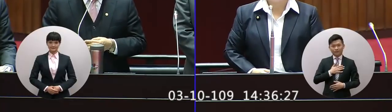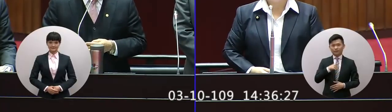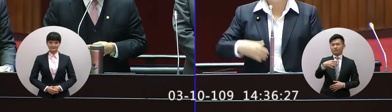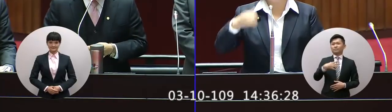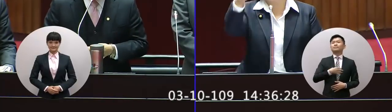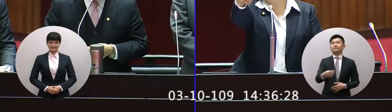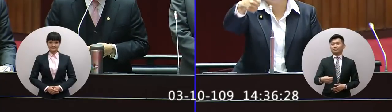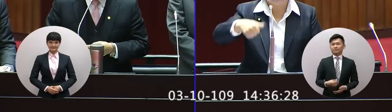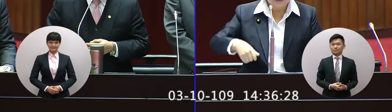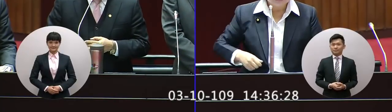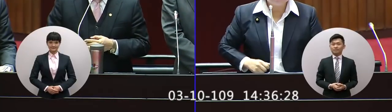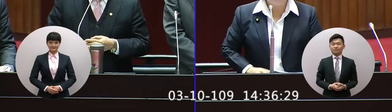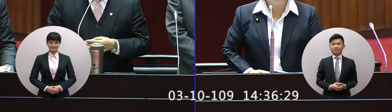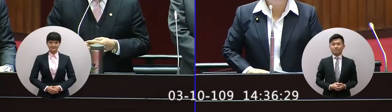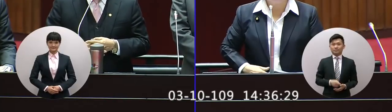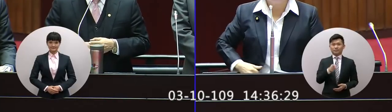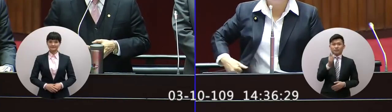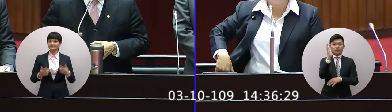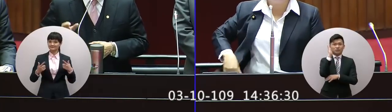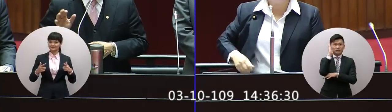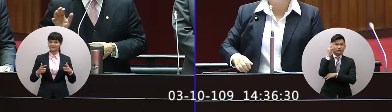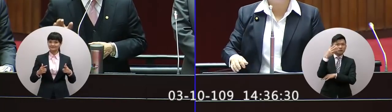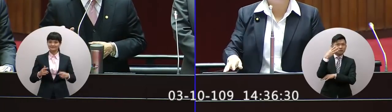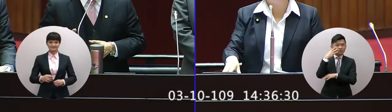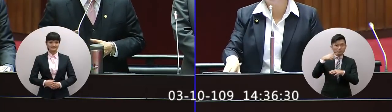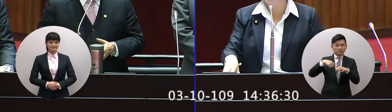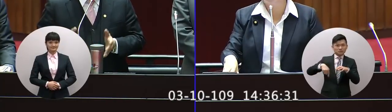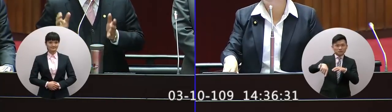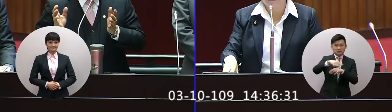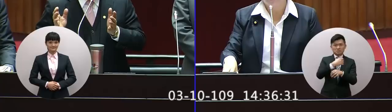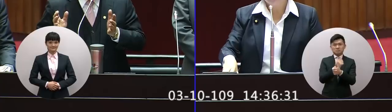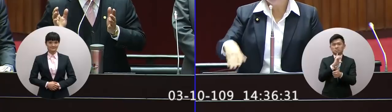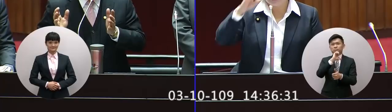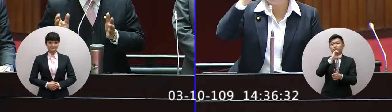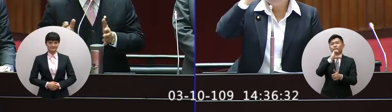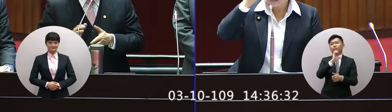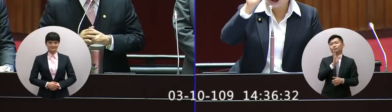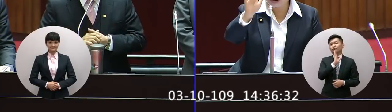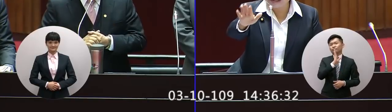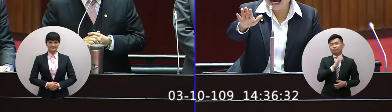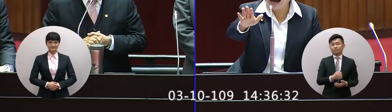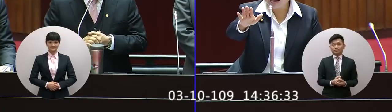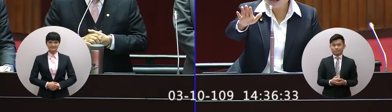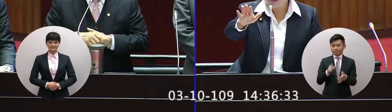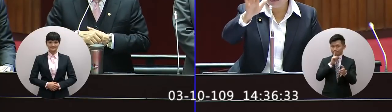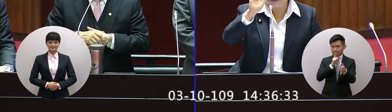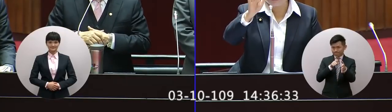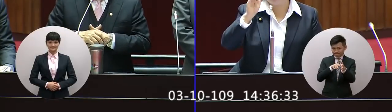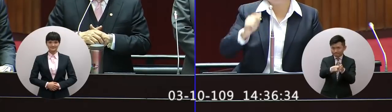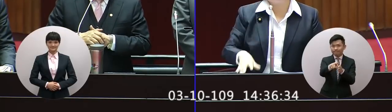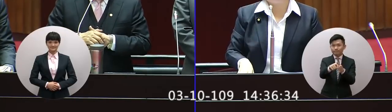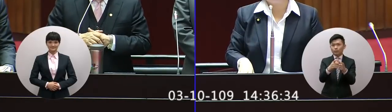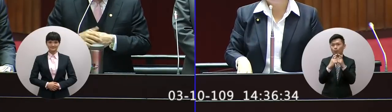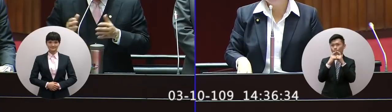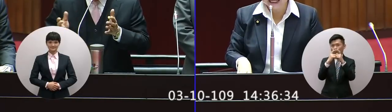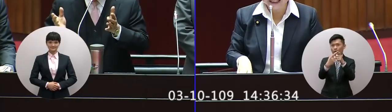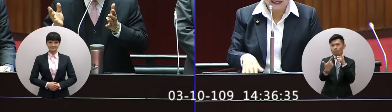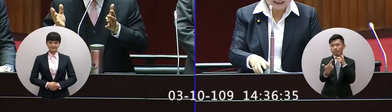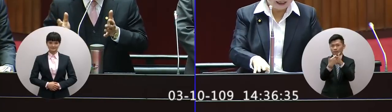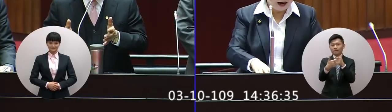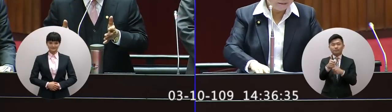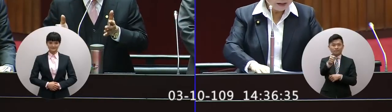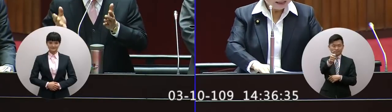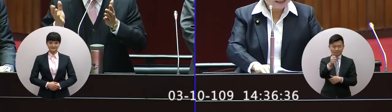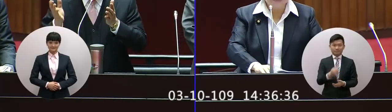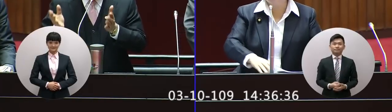嘛。你是政治界的这个资深者嘛，要直接回答议题。谢